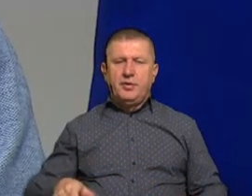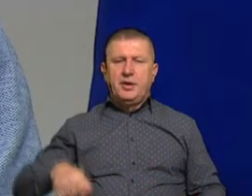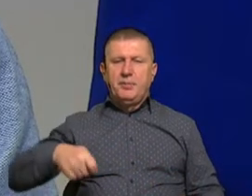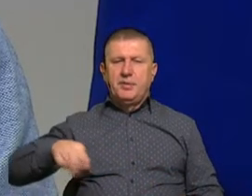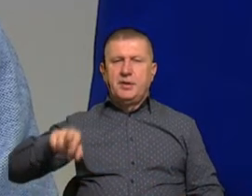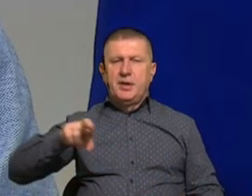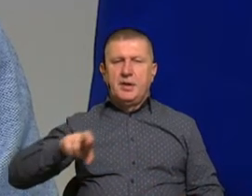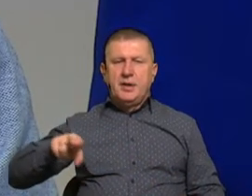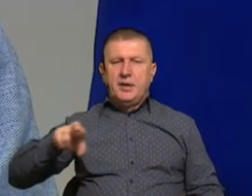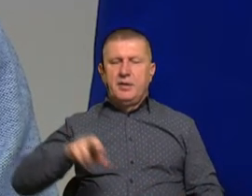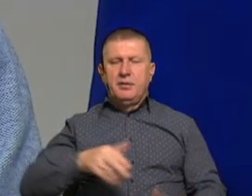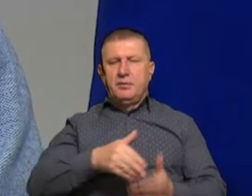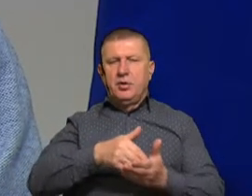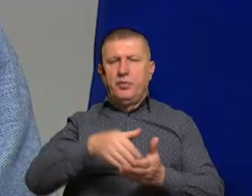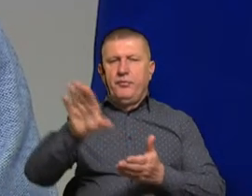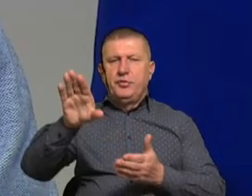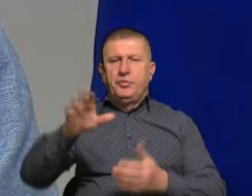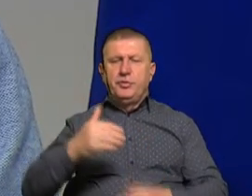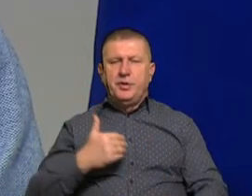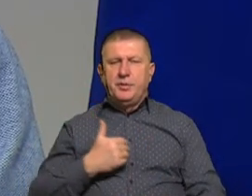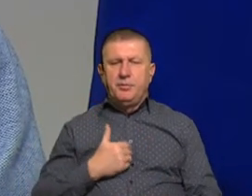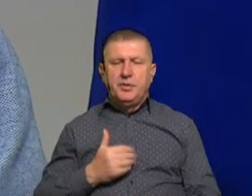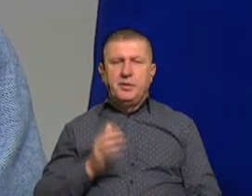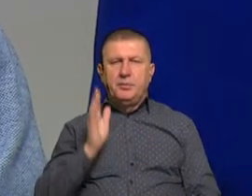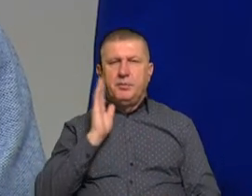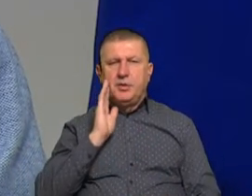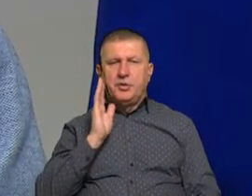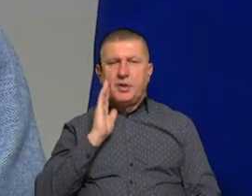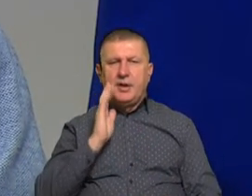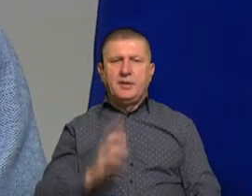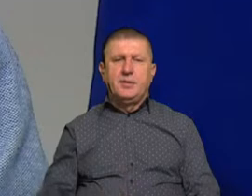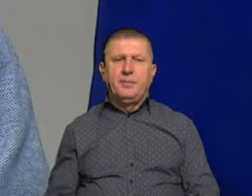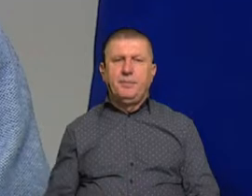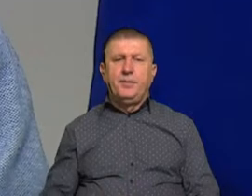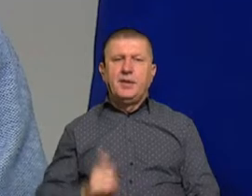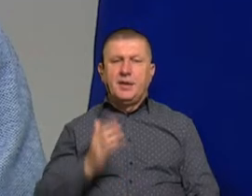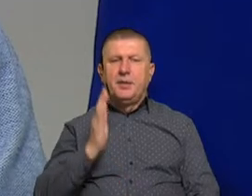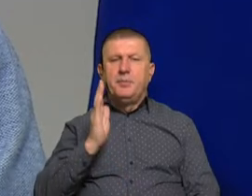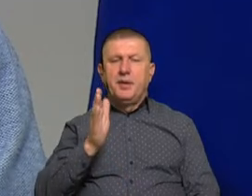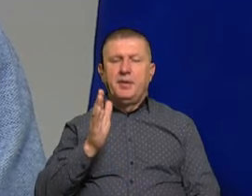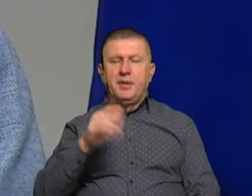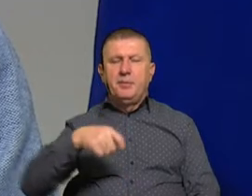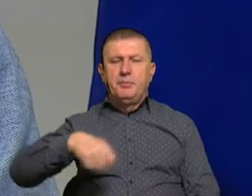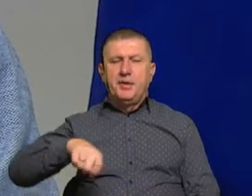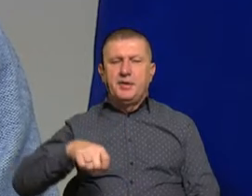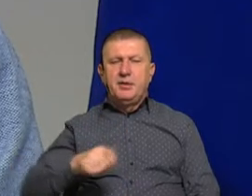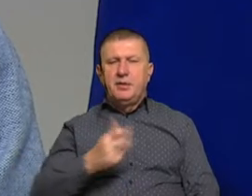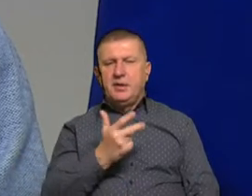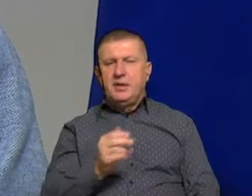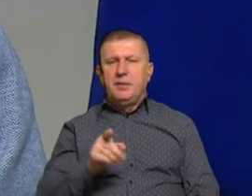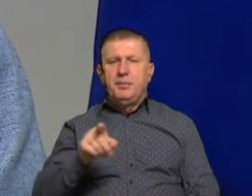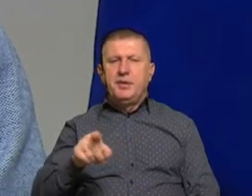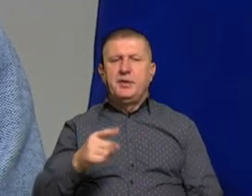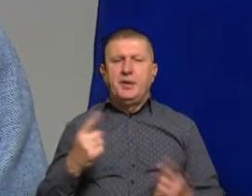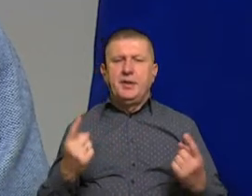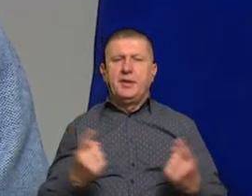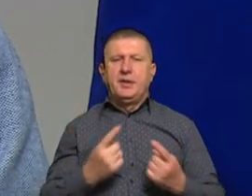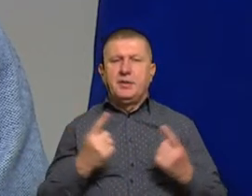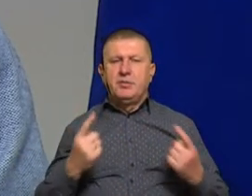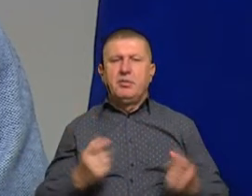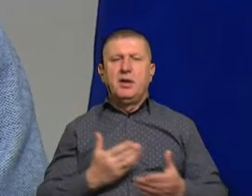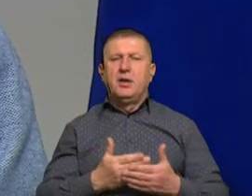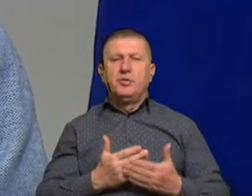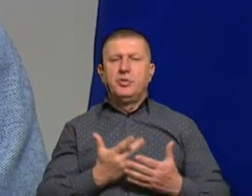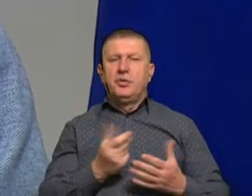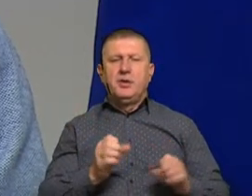radni zaprzyjaźnieni nie dopuścili mnie do głosu. Mieszkańca. Jak zostanę prezydentem, nigdy takiej sytuacji nie będzie. Dlaczego nie dopuszczono